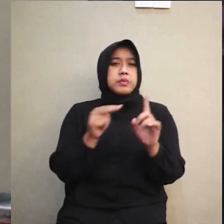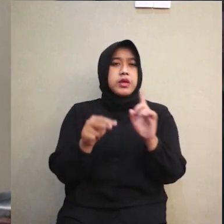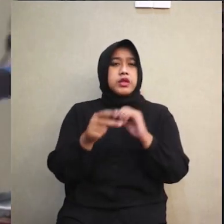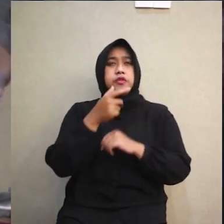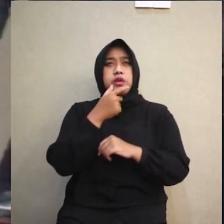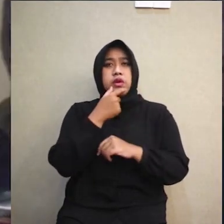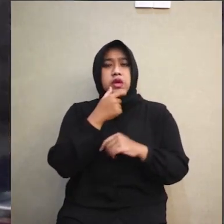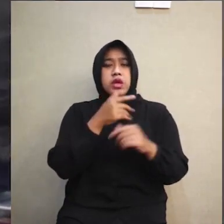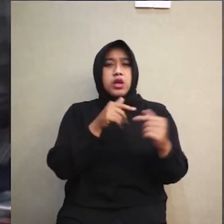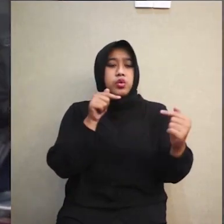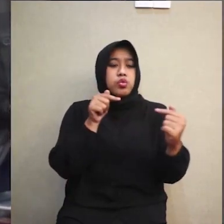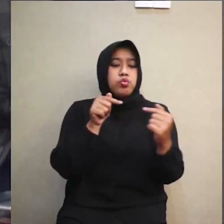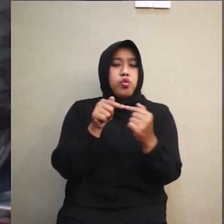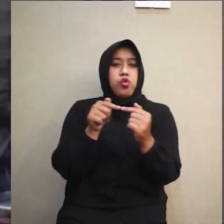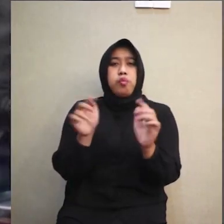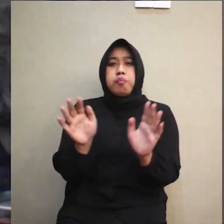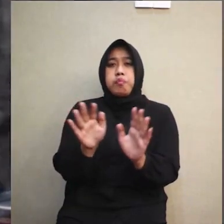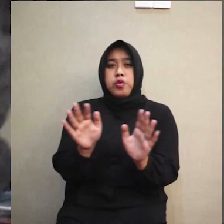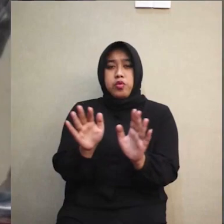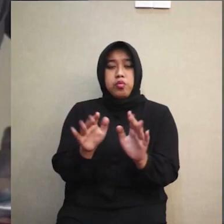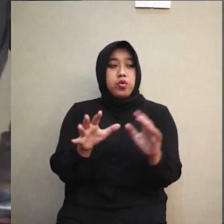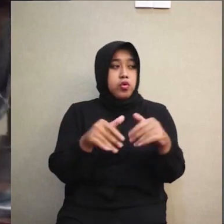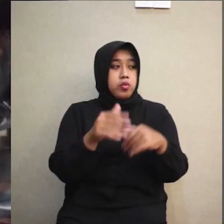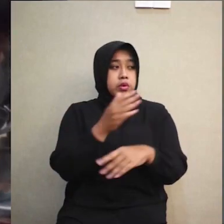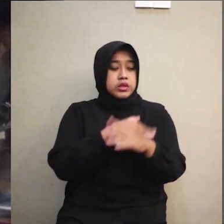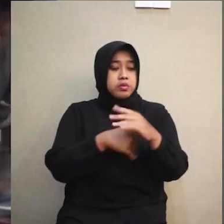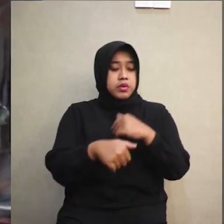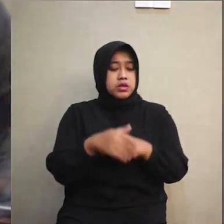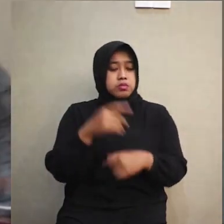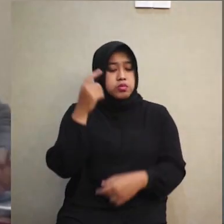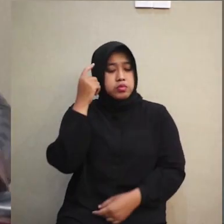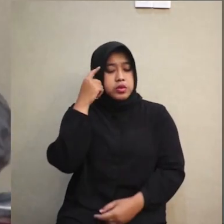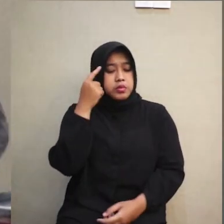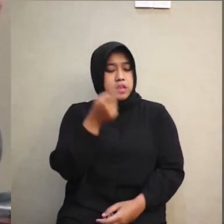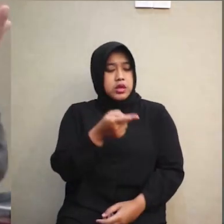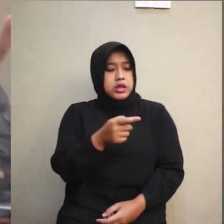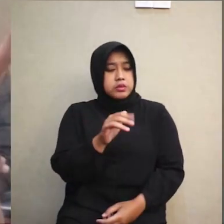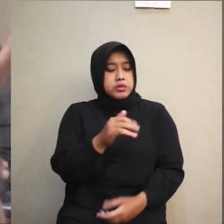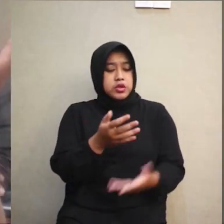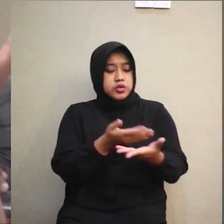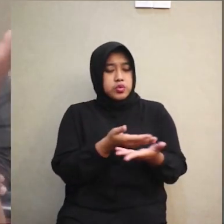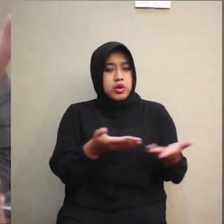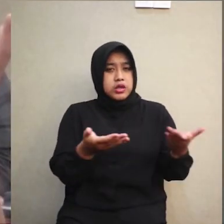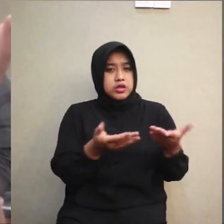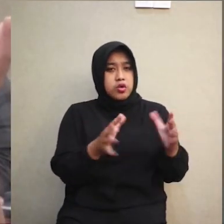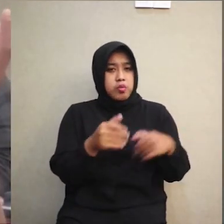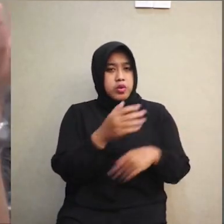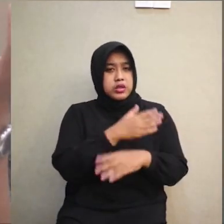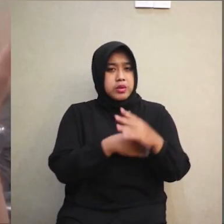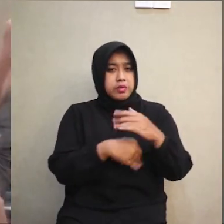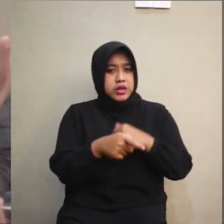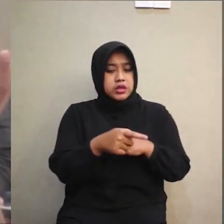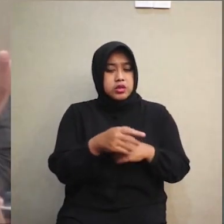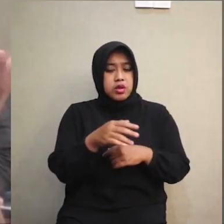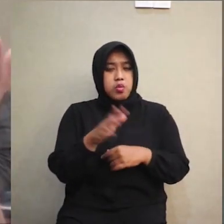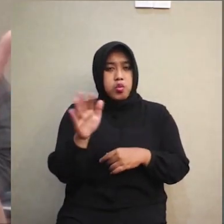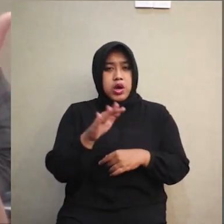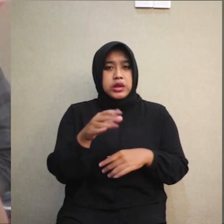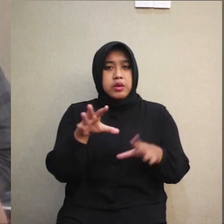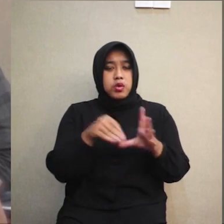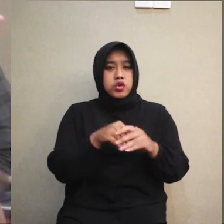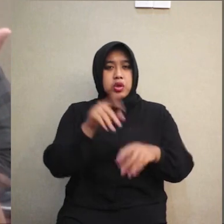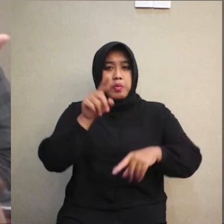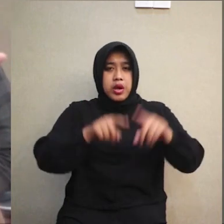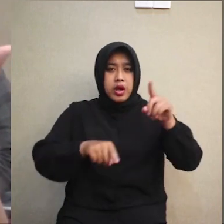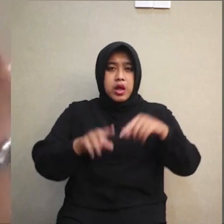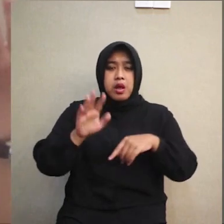yang belum nyambung gitu penyandang disabilitas belum dianggap situasi disabilitas belum dianggap sebagai keberagaman masih